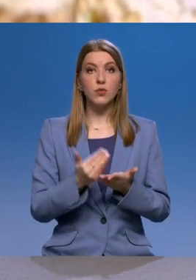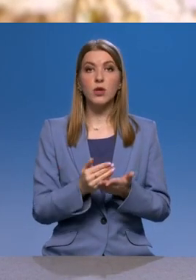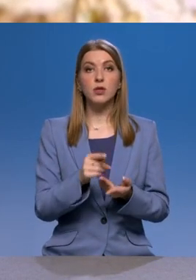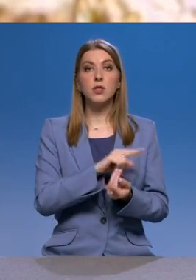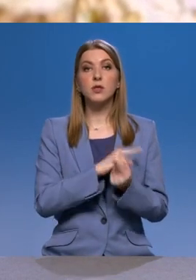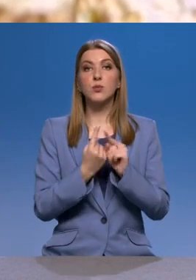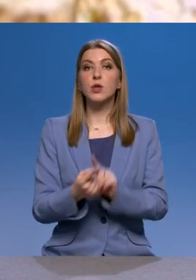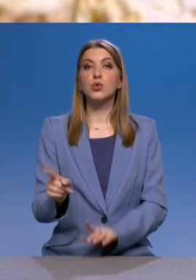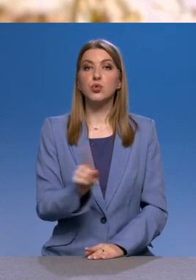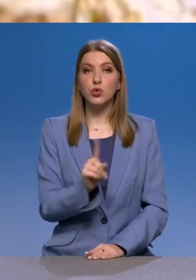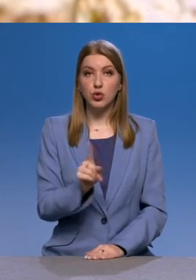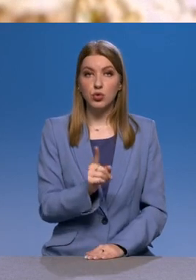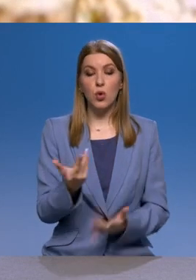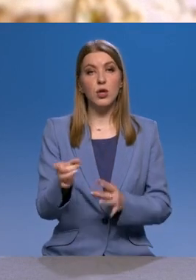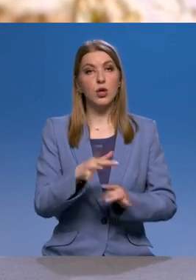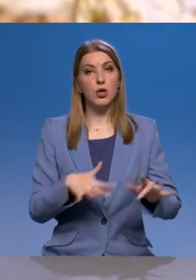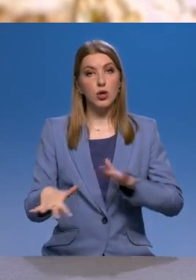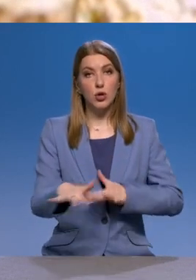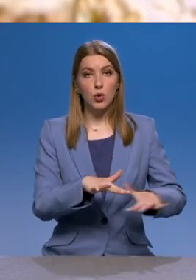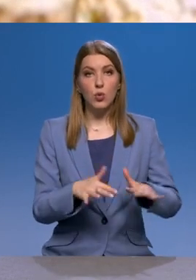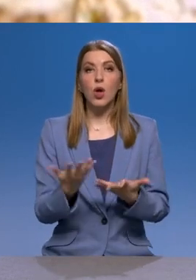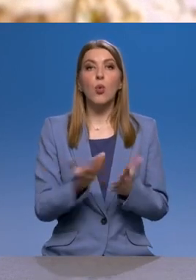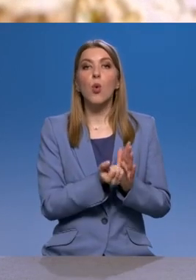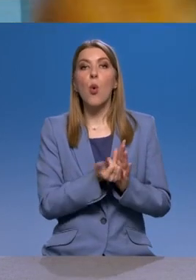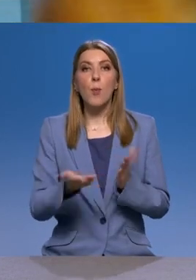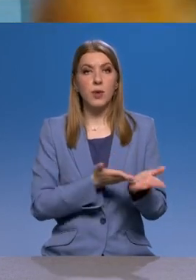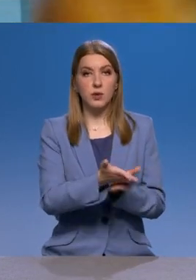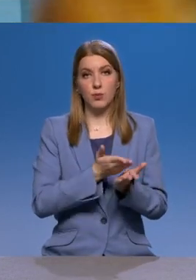ваше мнение, какие нужно выбрать, какой комплекс?